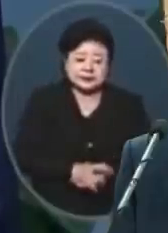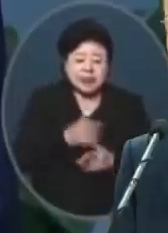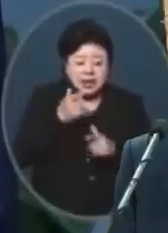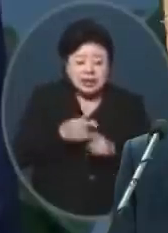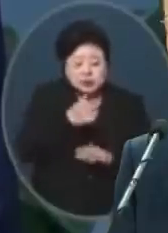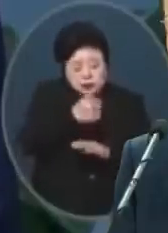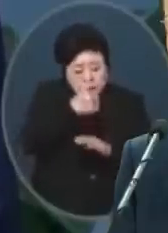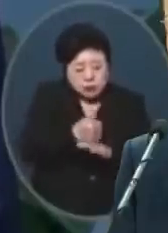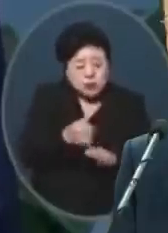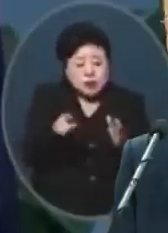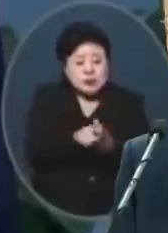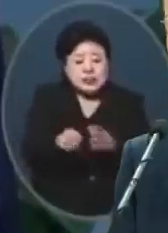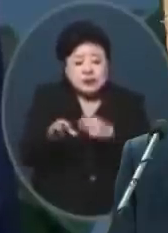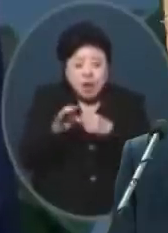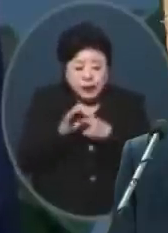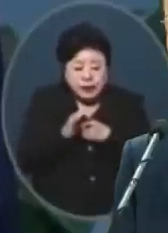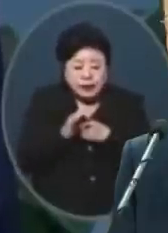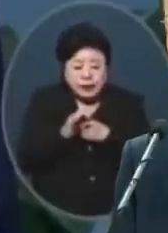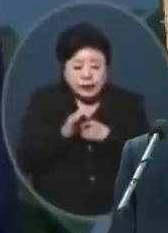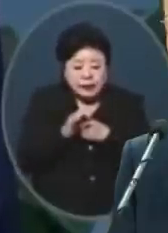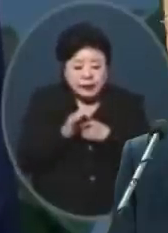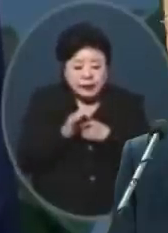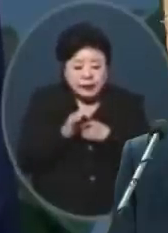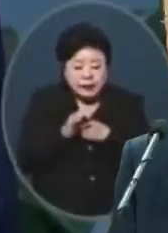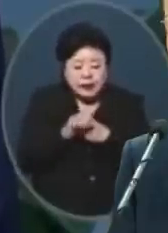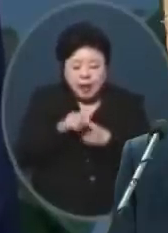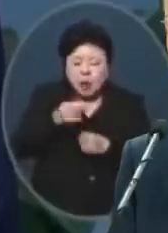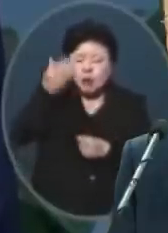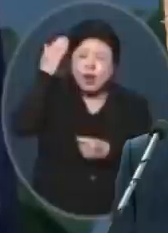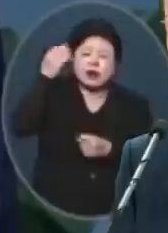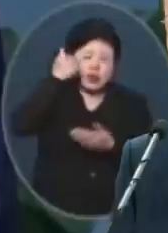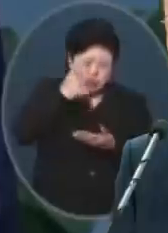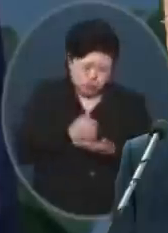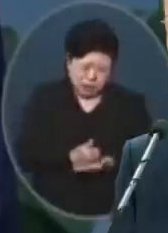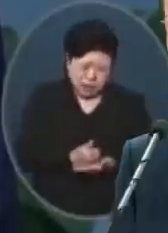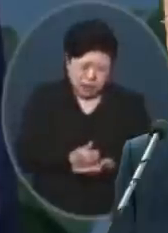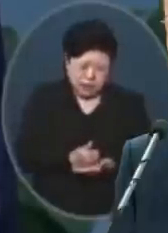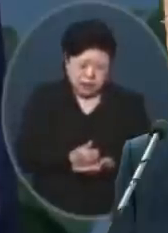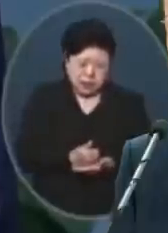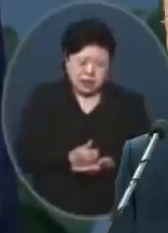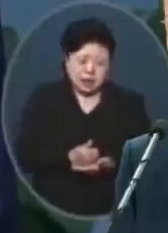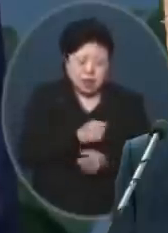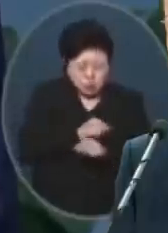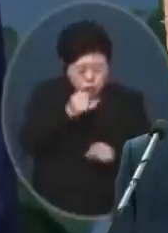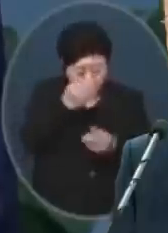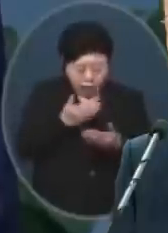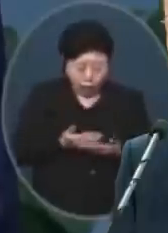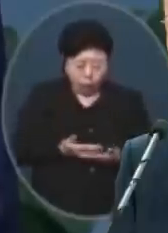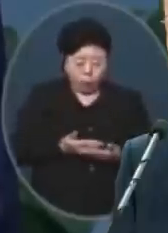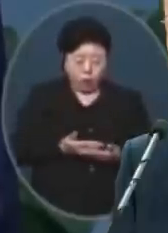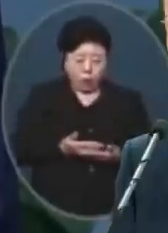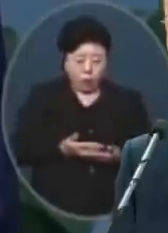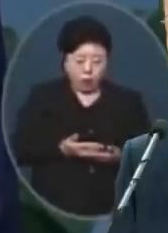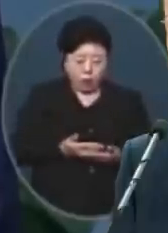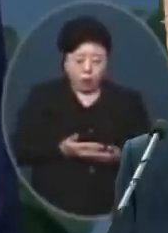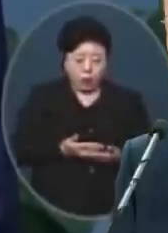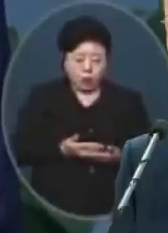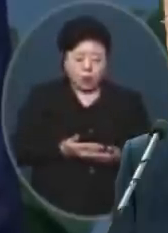예수 그리스도를 믿으면 과거의 죄도 용서받고